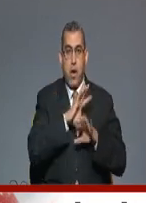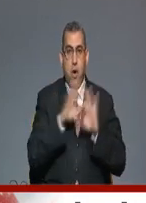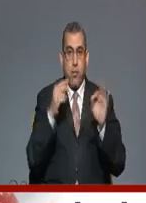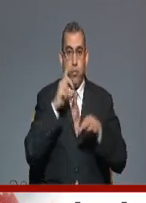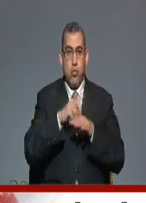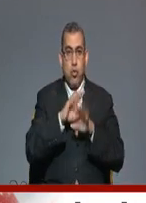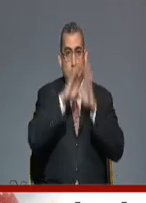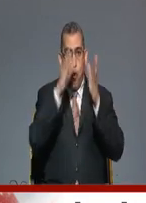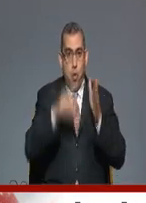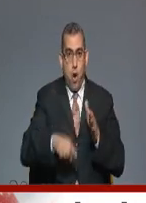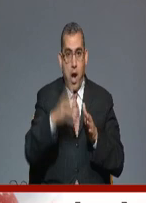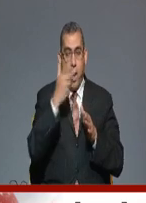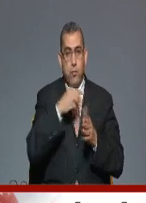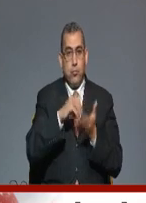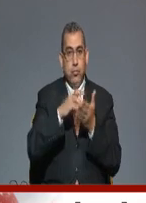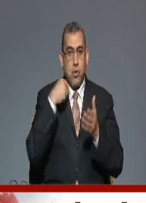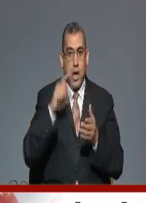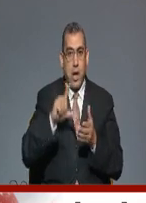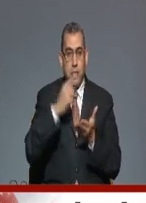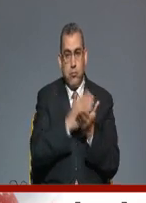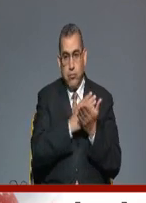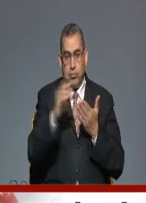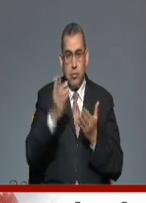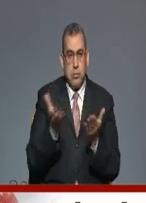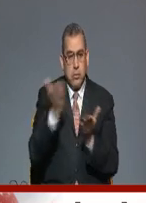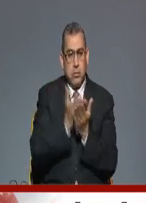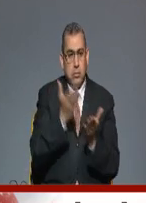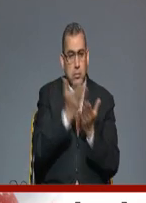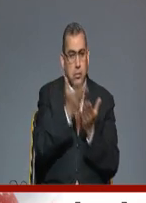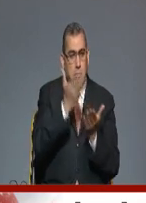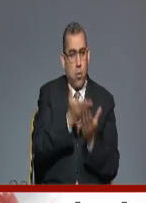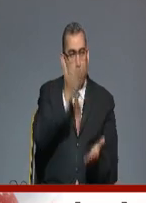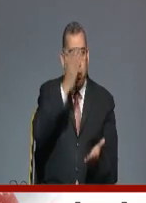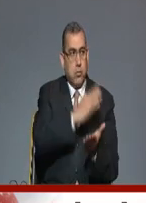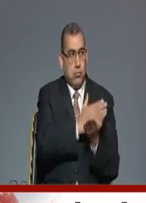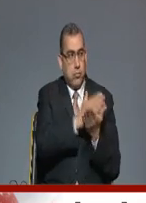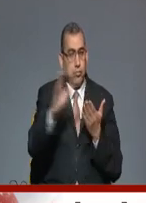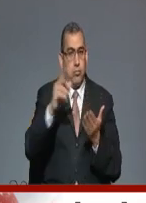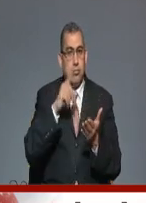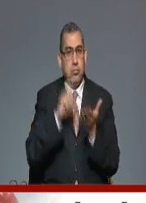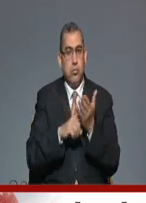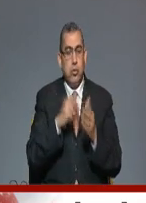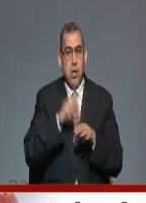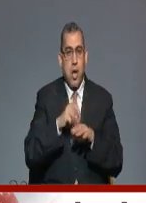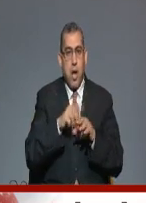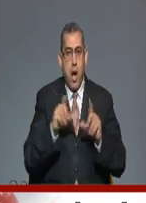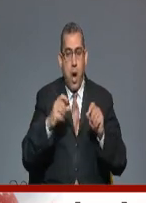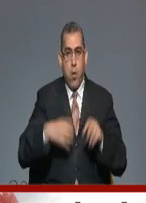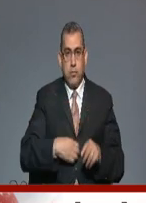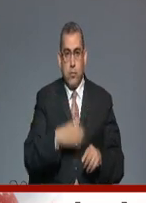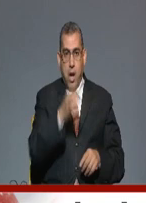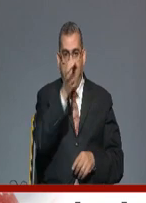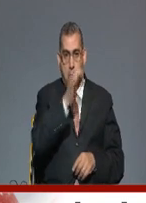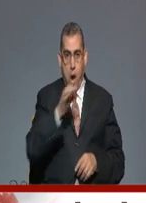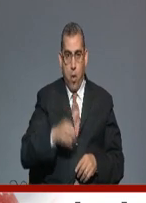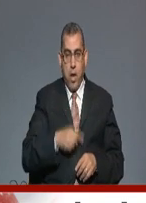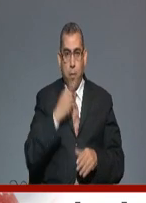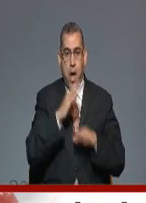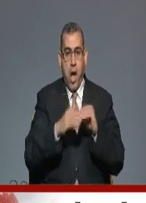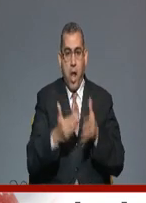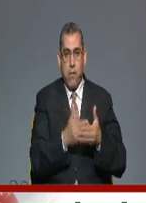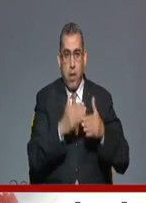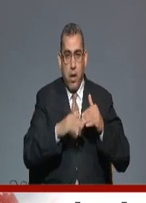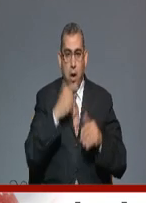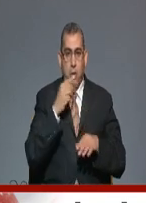مشاركة في المبادرة الرئاسية للقضاء على قوائم الانتظار، الكشف المبكر عن أورام القولون، الأطفال المبتسرين، القضاء